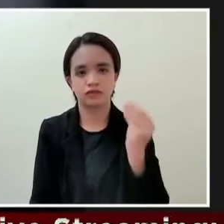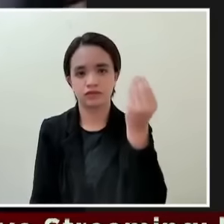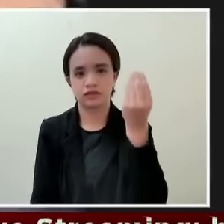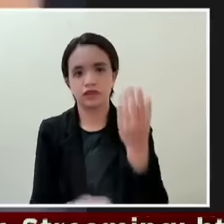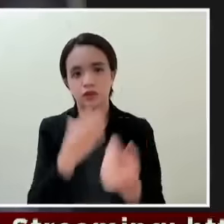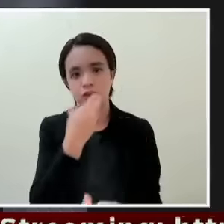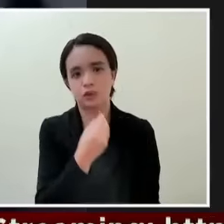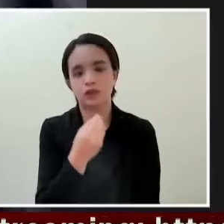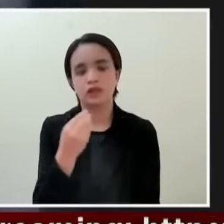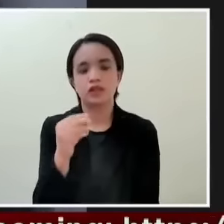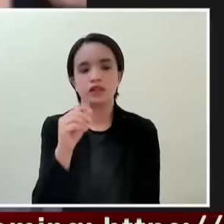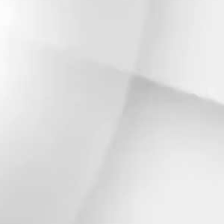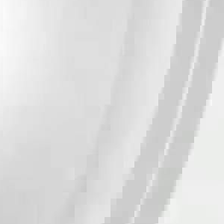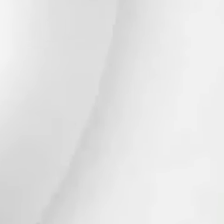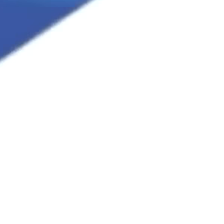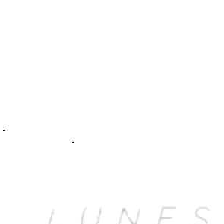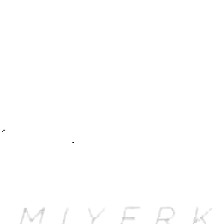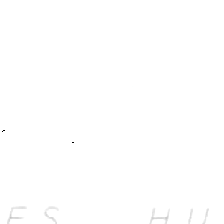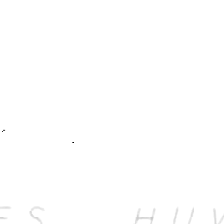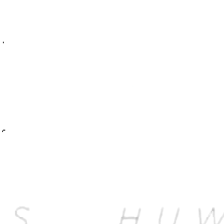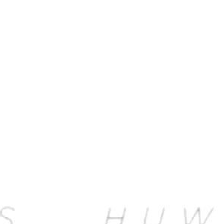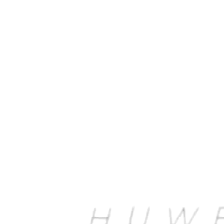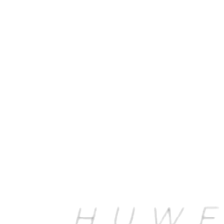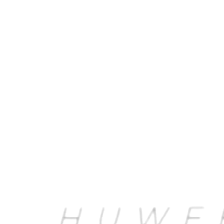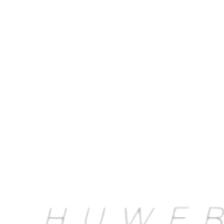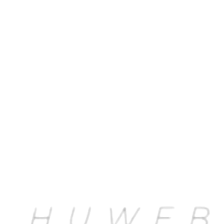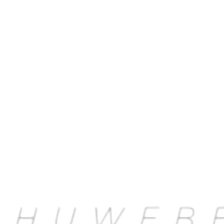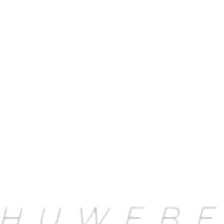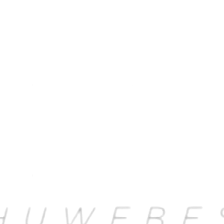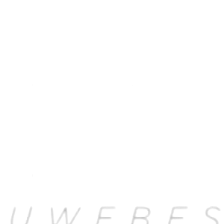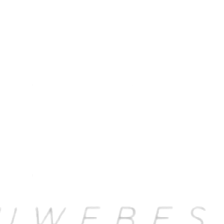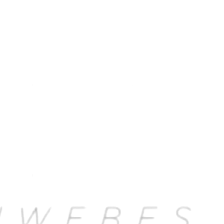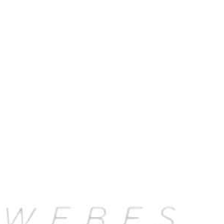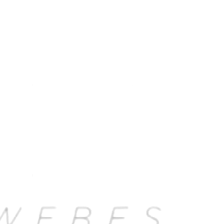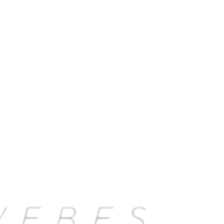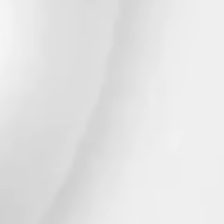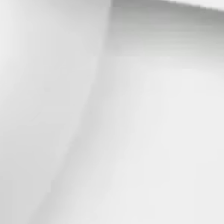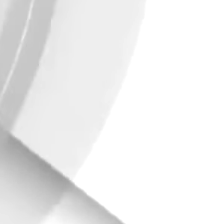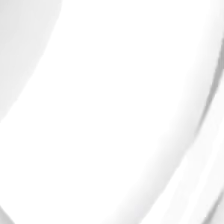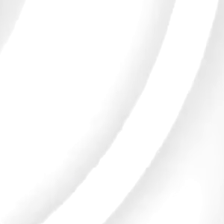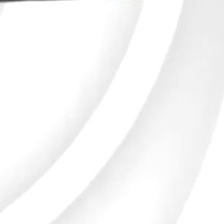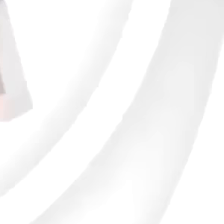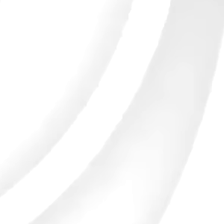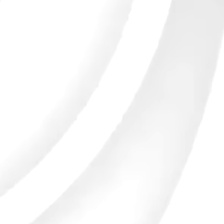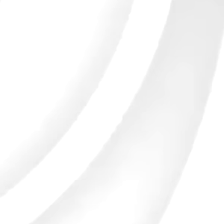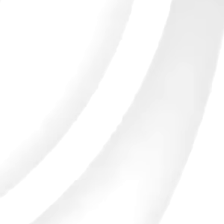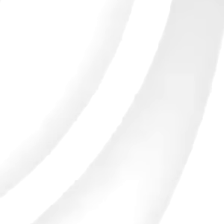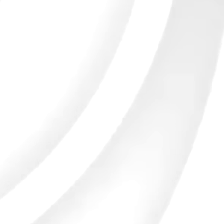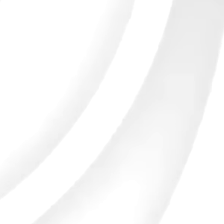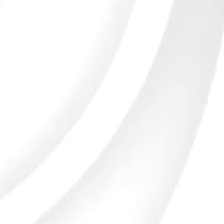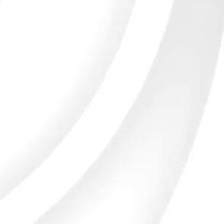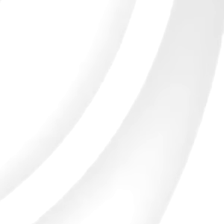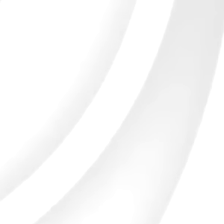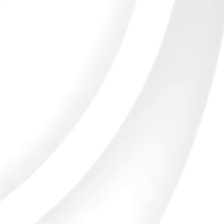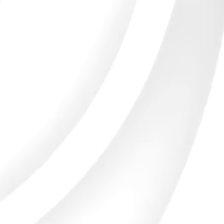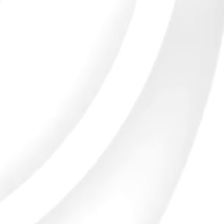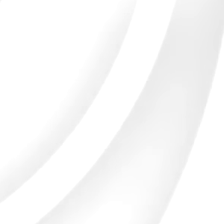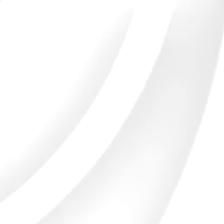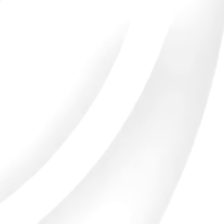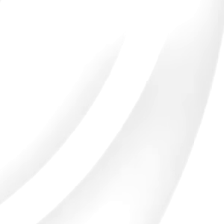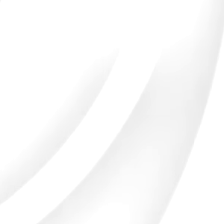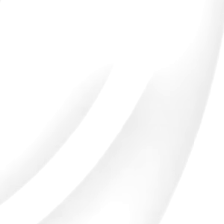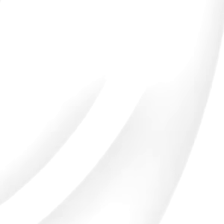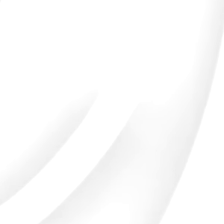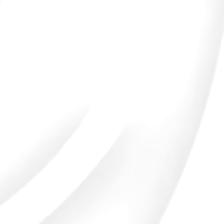Zian Ambrosio. Tuloy-tuloy po ang ating pagpapatrol sa bayan mula Lunes hanggang Biyernes sa